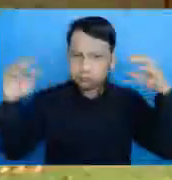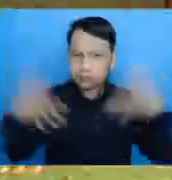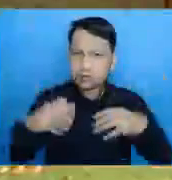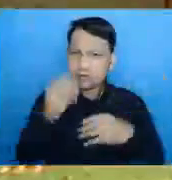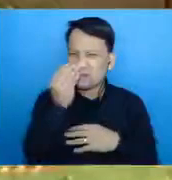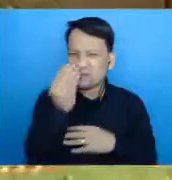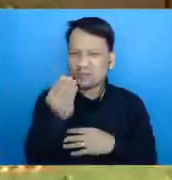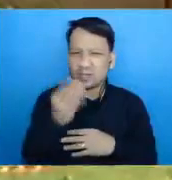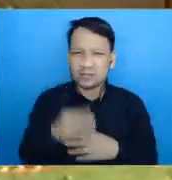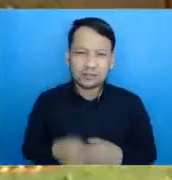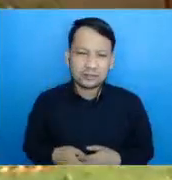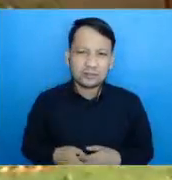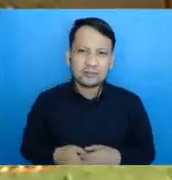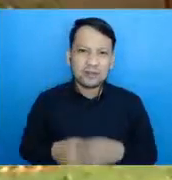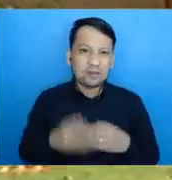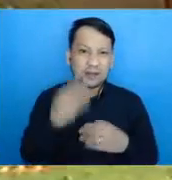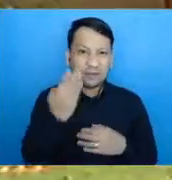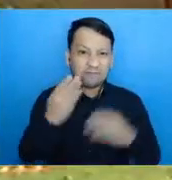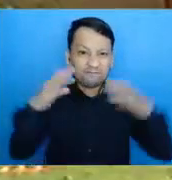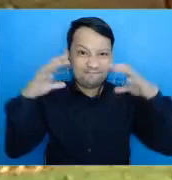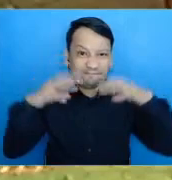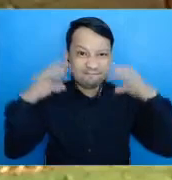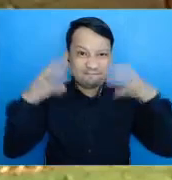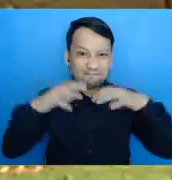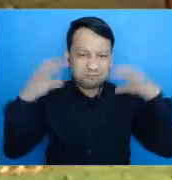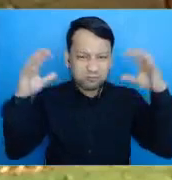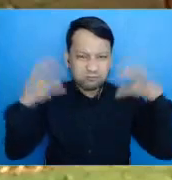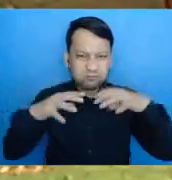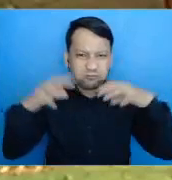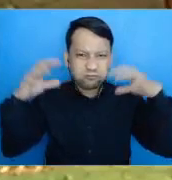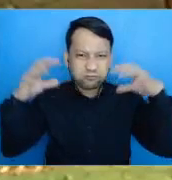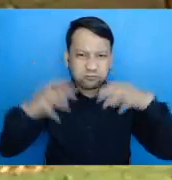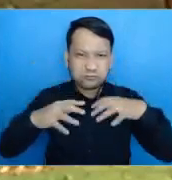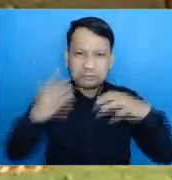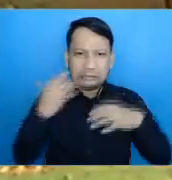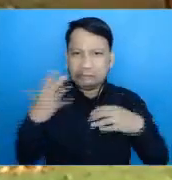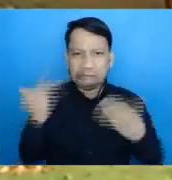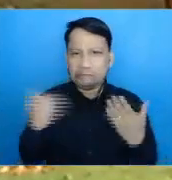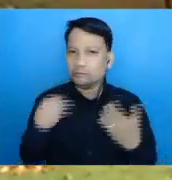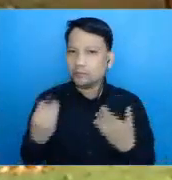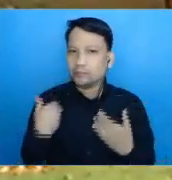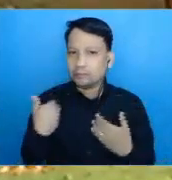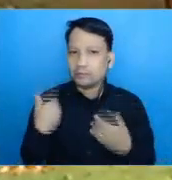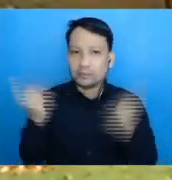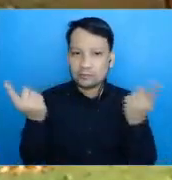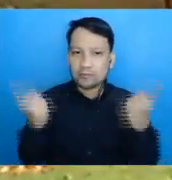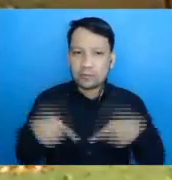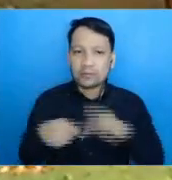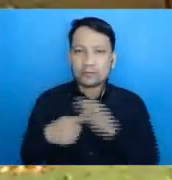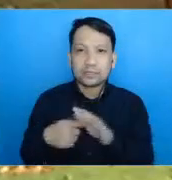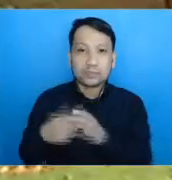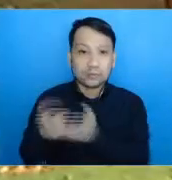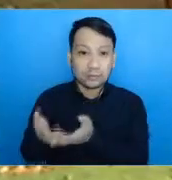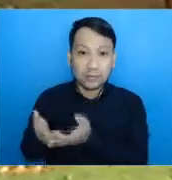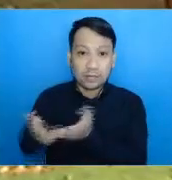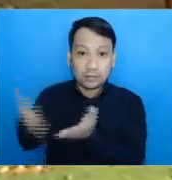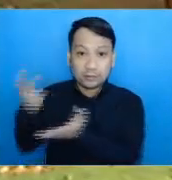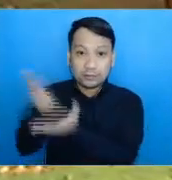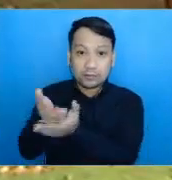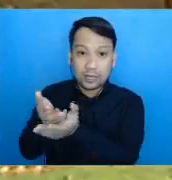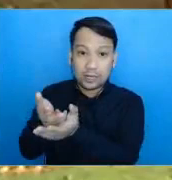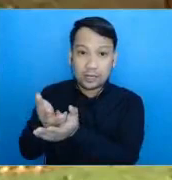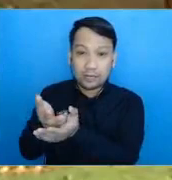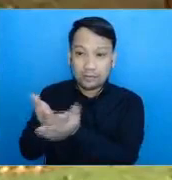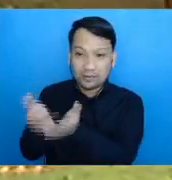na nararamdaman namin dito sa Batangas. Sa lahat naman ng mga apektadong pantalan sa Central Visayas at dito sa